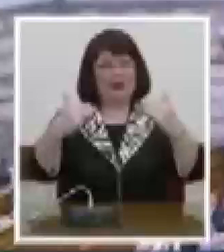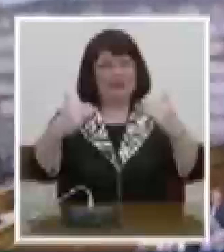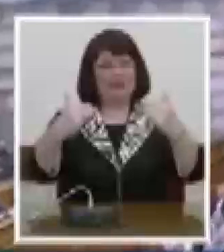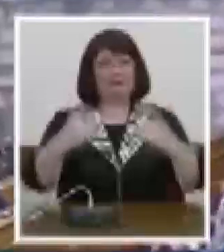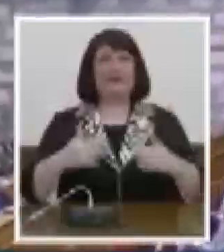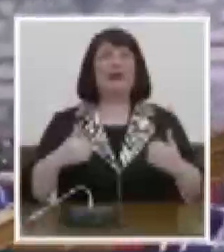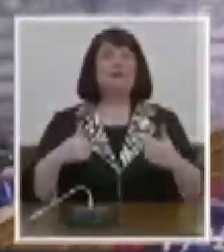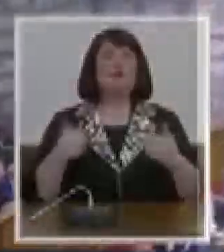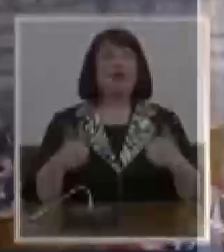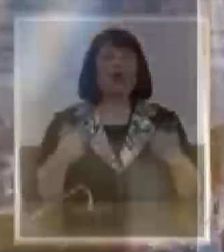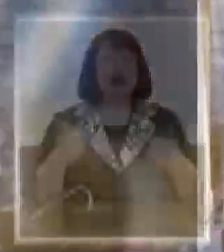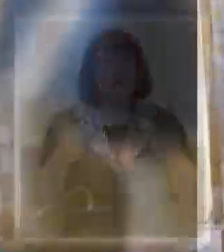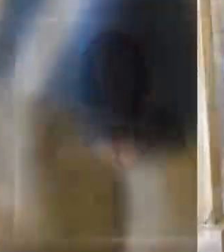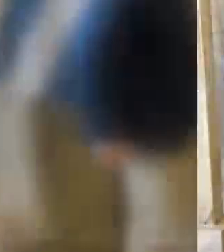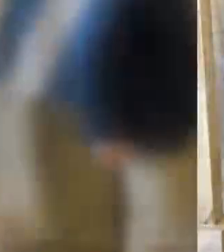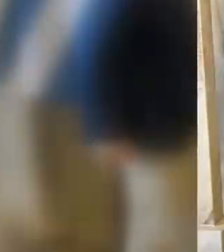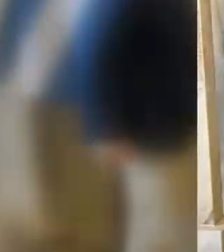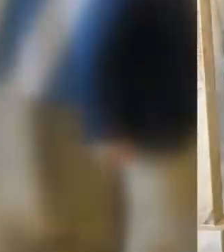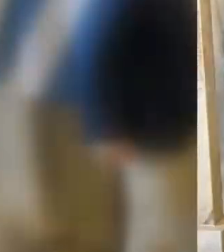ηλικία βουλευτές.